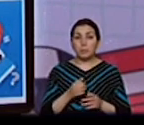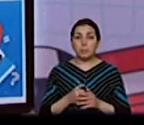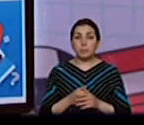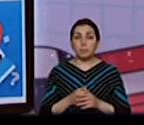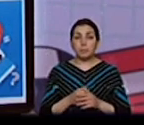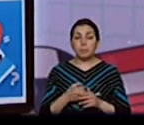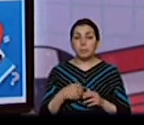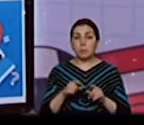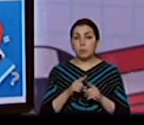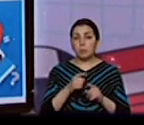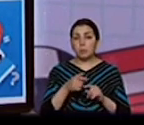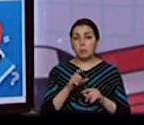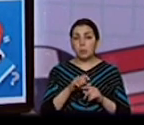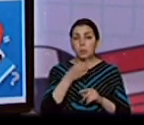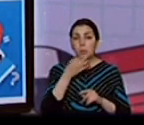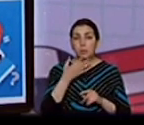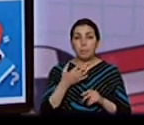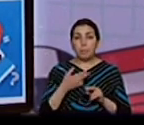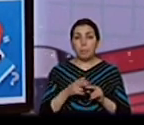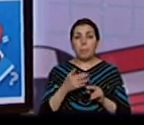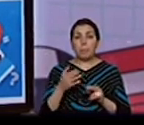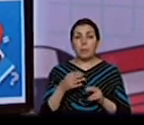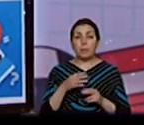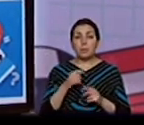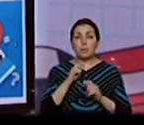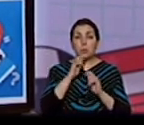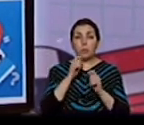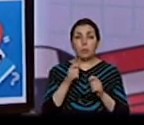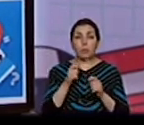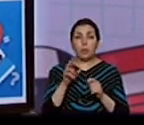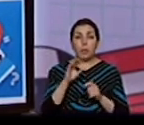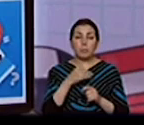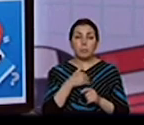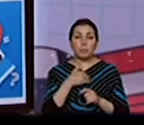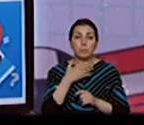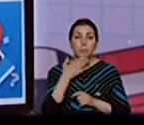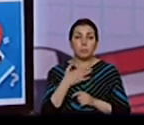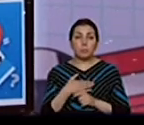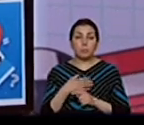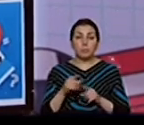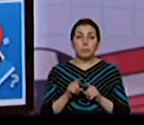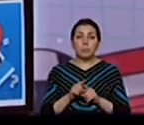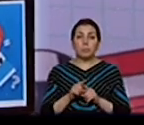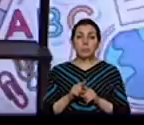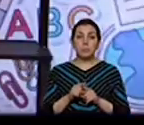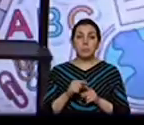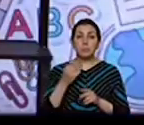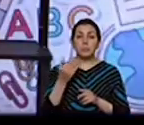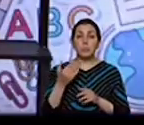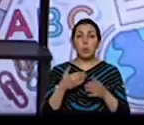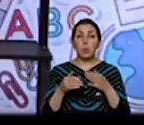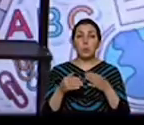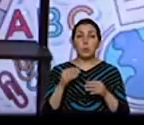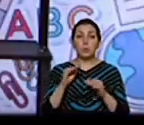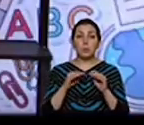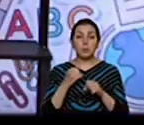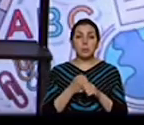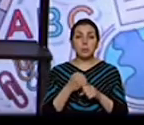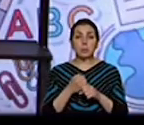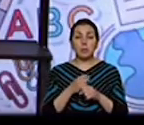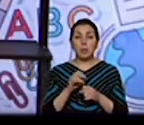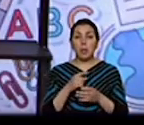yoqdi. Bunday sovg'ani kim ham olishni istamas edi? Ayniqsa sizning qo'lingizdan. Albatta bu